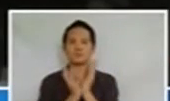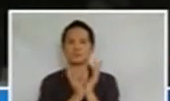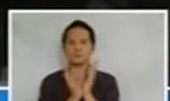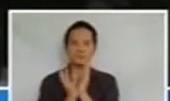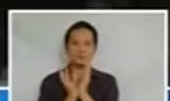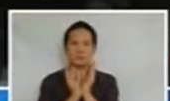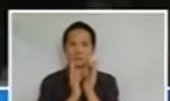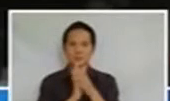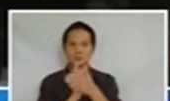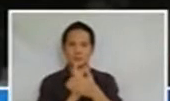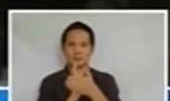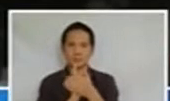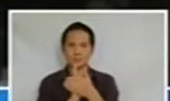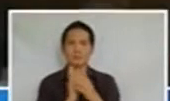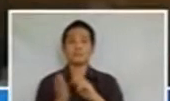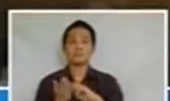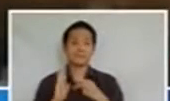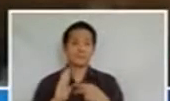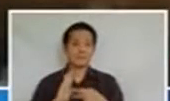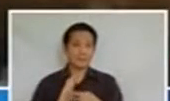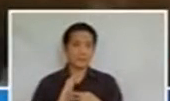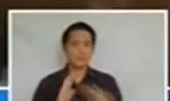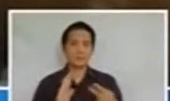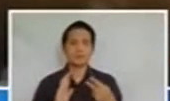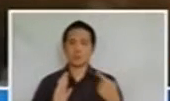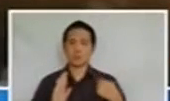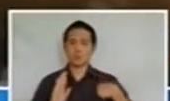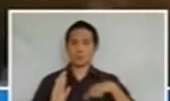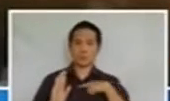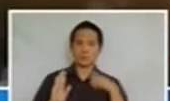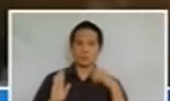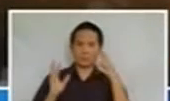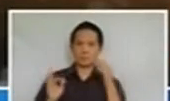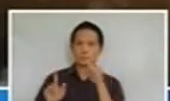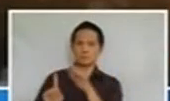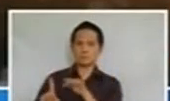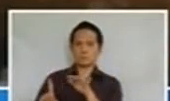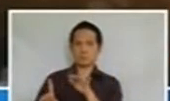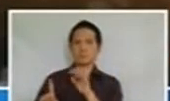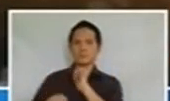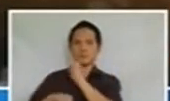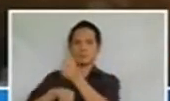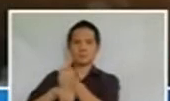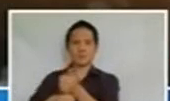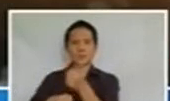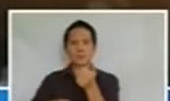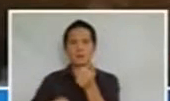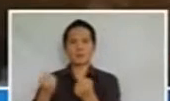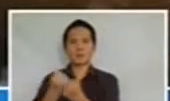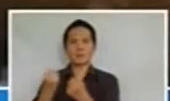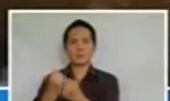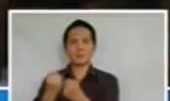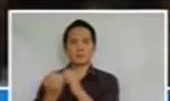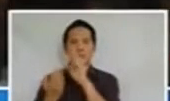LGU. Ang naturang programa ay may kabuang pondo na nagkakalaga ng